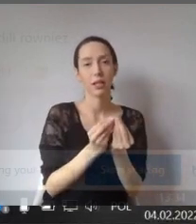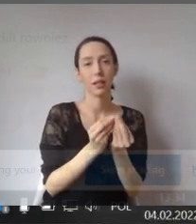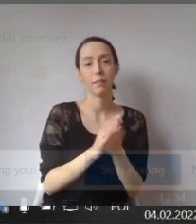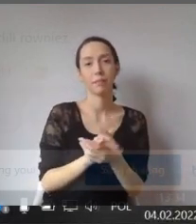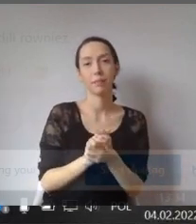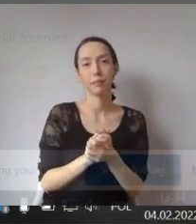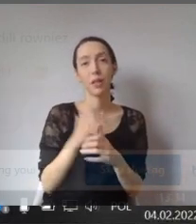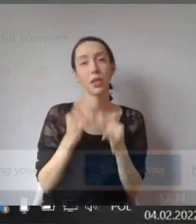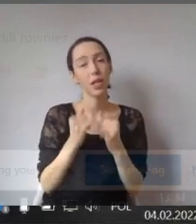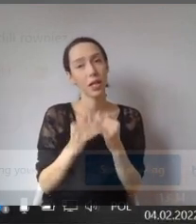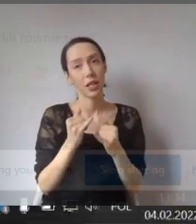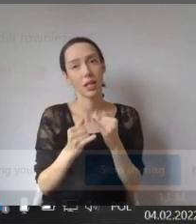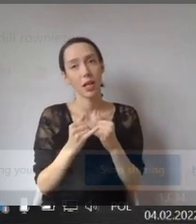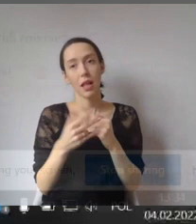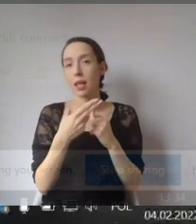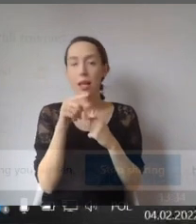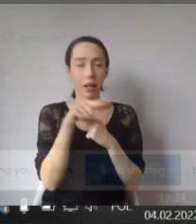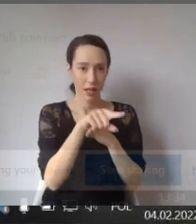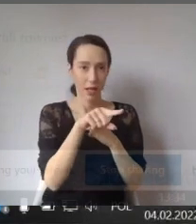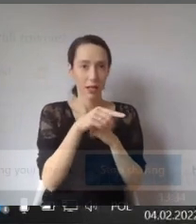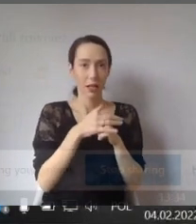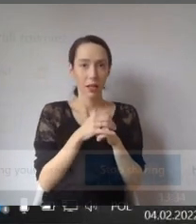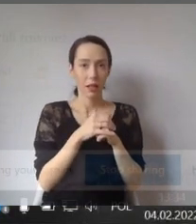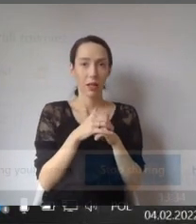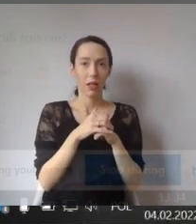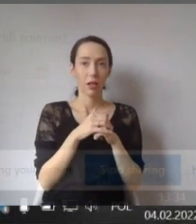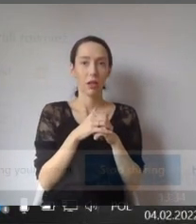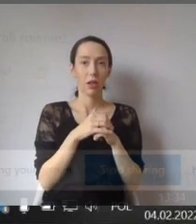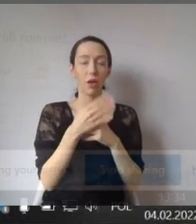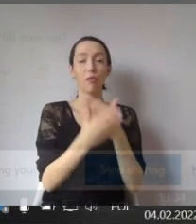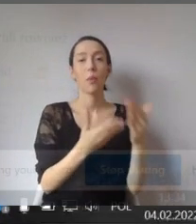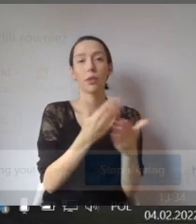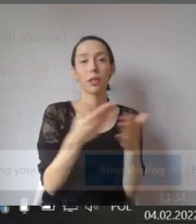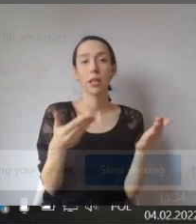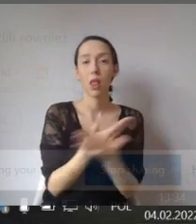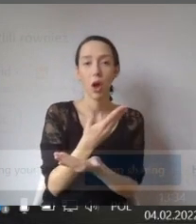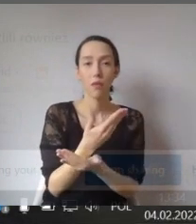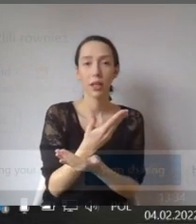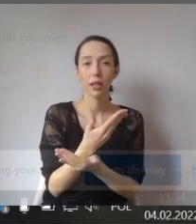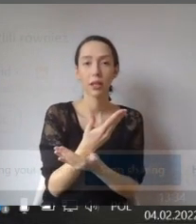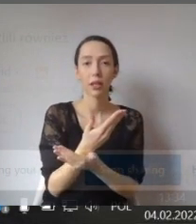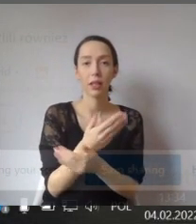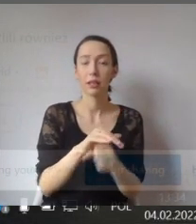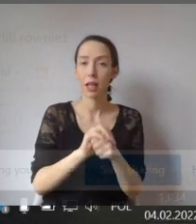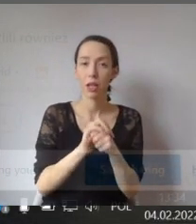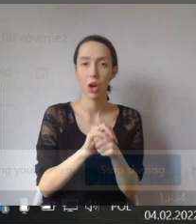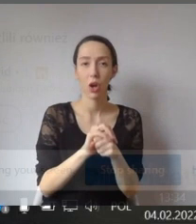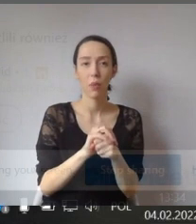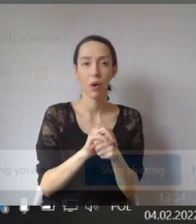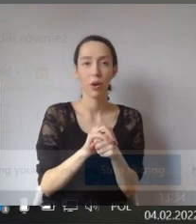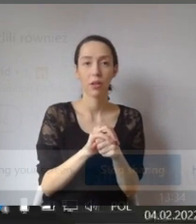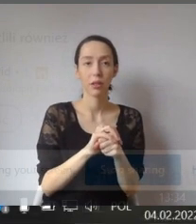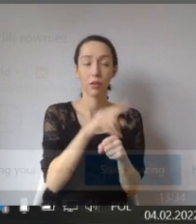bo jeżeli nie zaznaczycie tej opcji, to w propozycjach nowych znajomości dla innych osób tutaj w tym